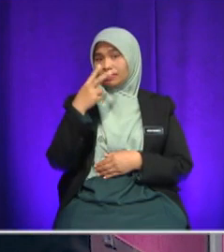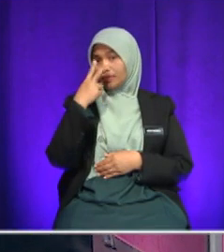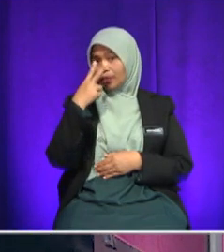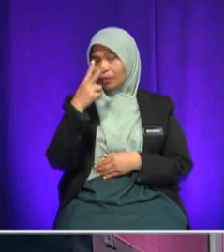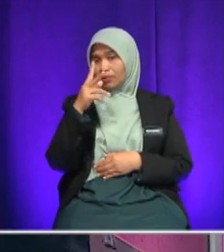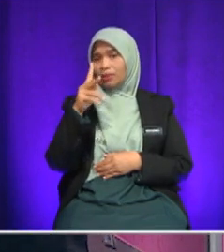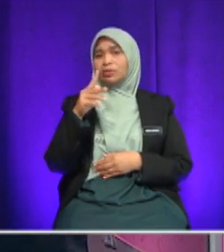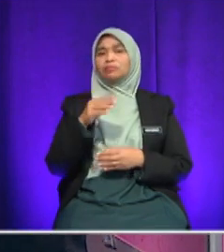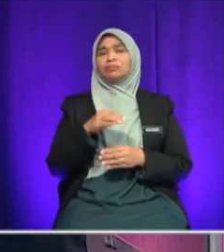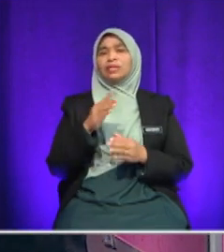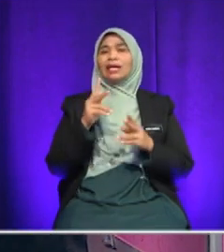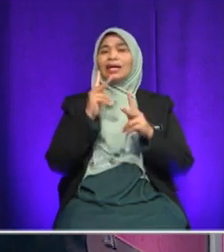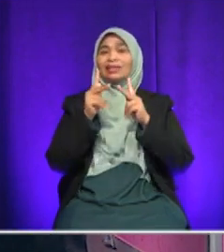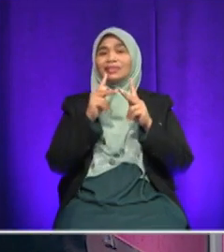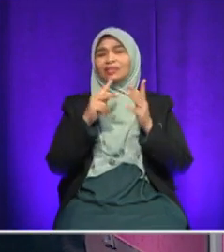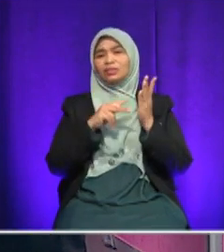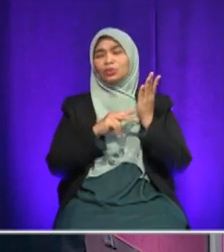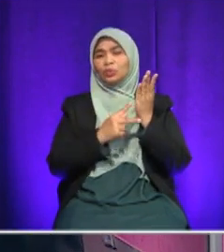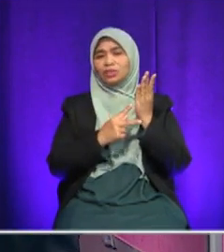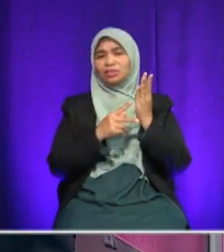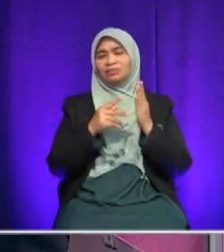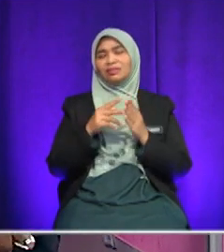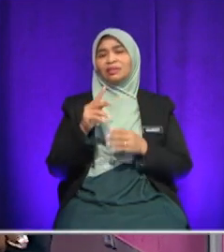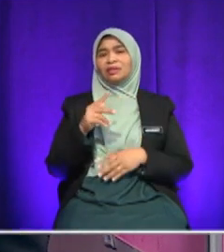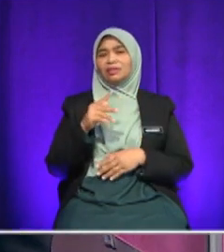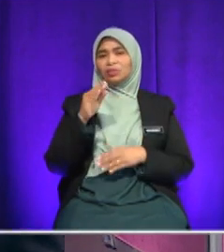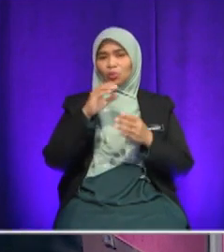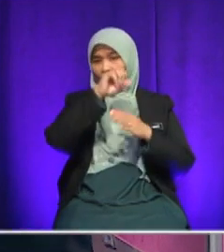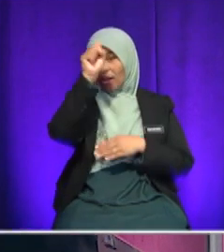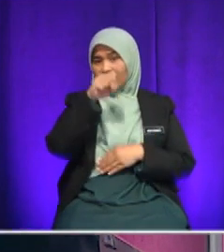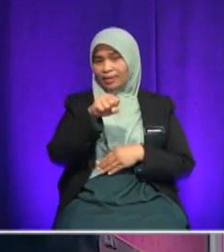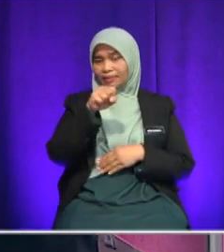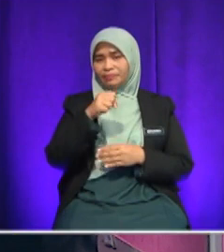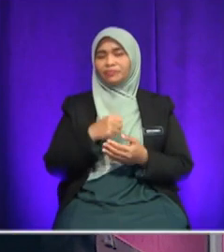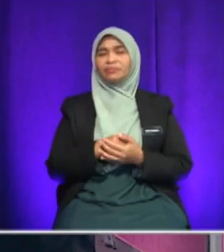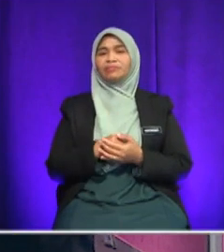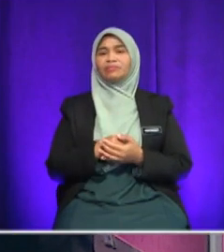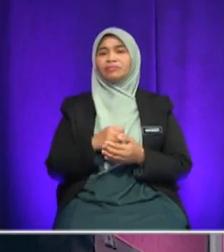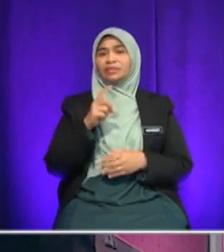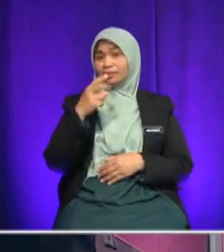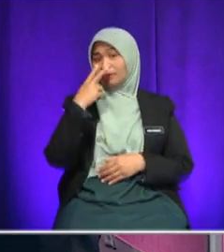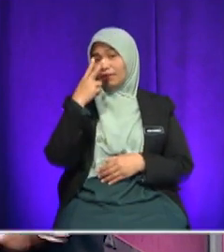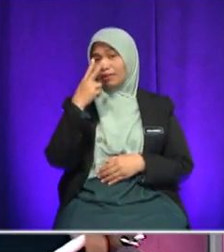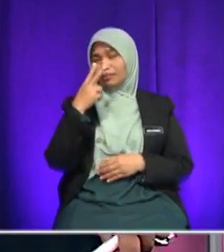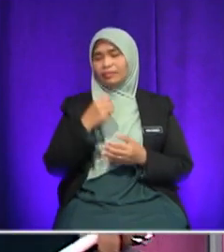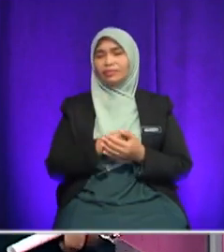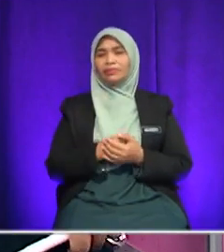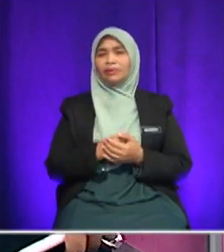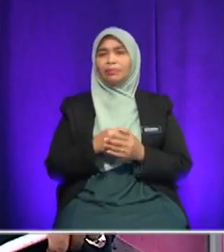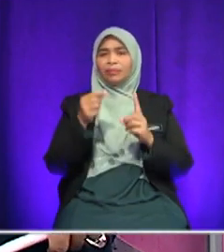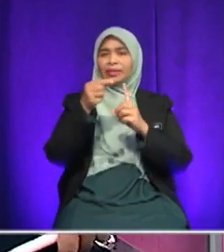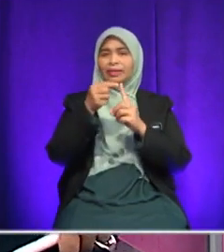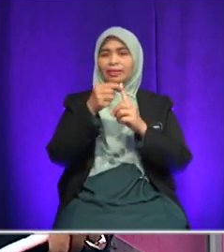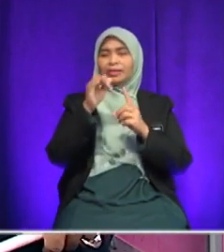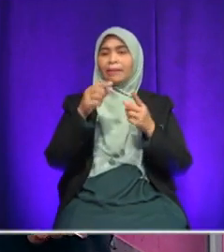key kepada soalan, keyword kepada soalan. Yang kedua, kita lihat keyword kepada jawapan. Dan yang ketiga, kita